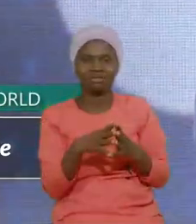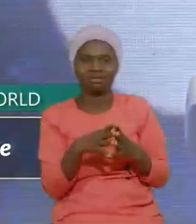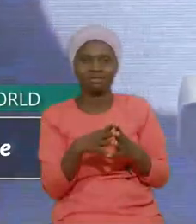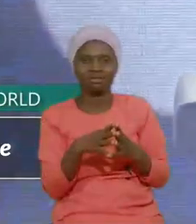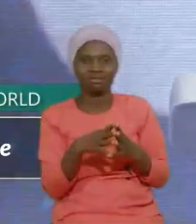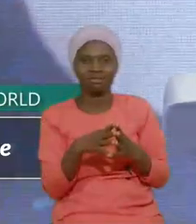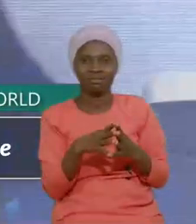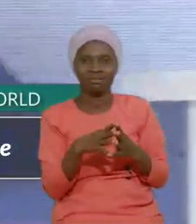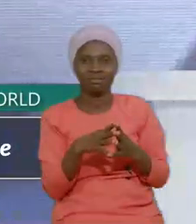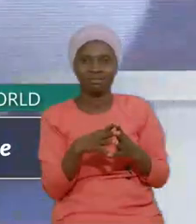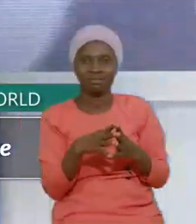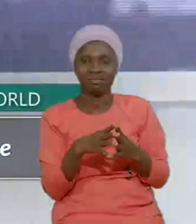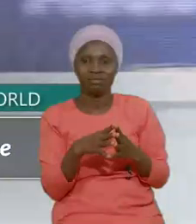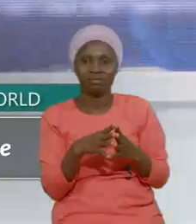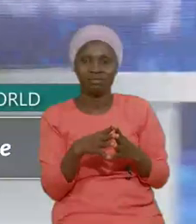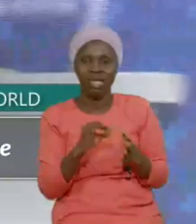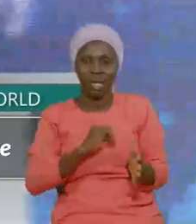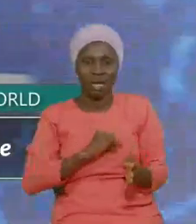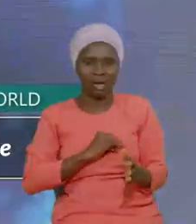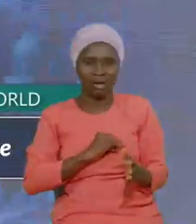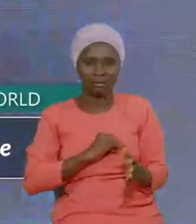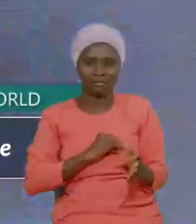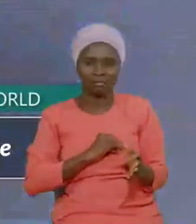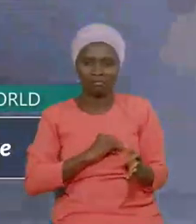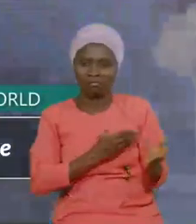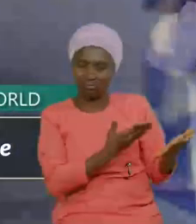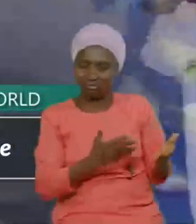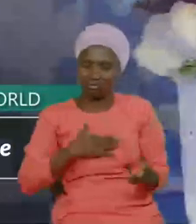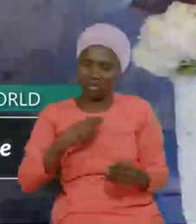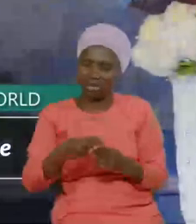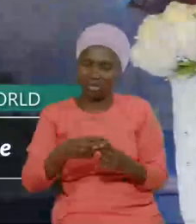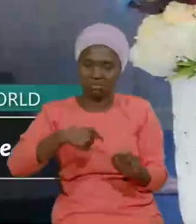Espère, espère, espère, espère.